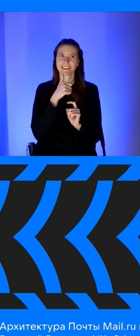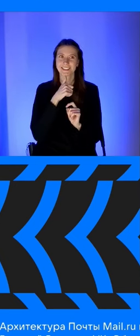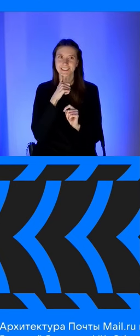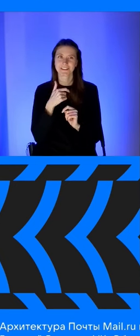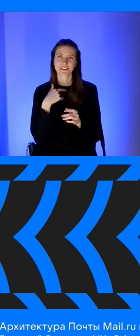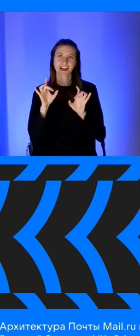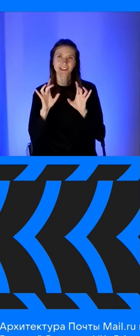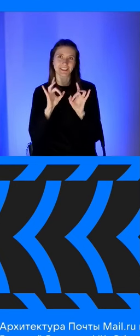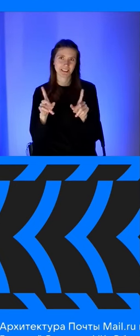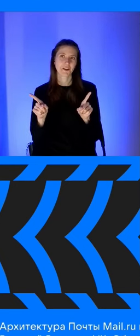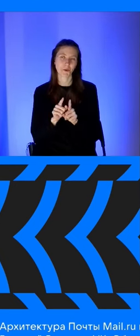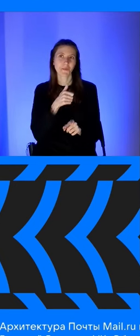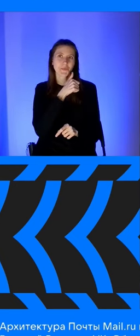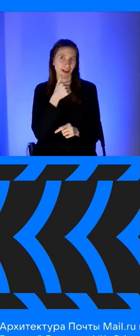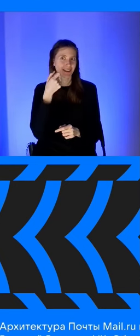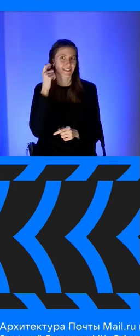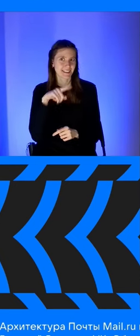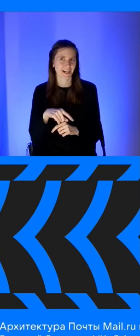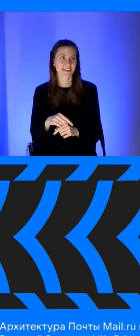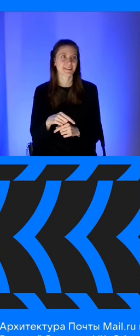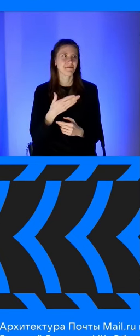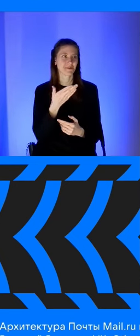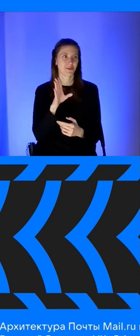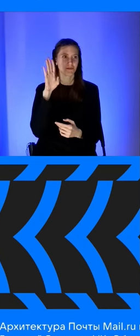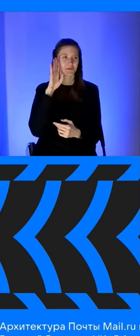лекцию. Доклад. Коллеги, поднимите руку.